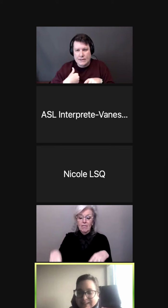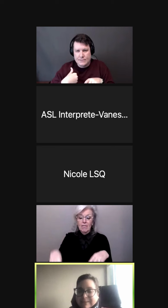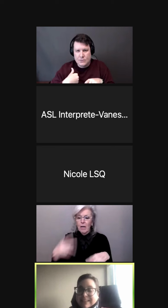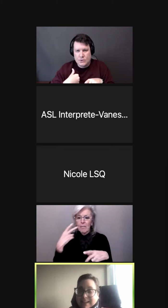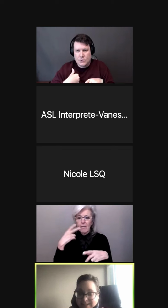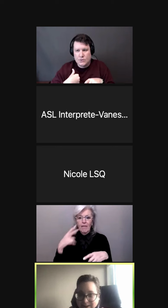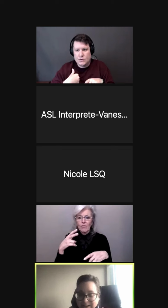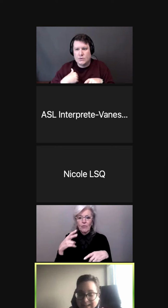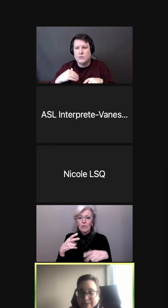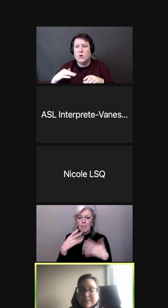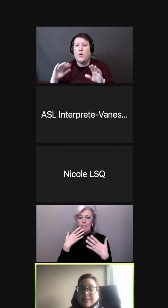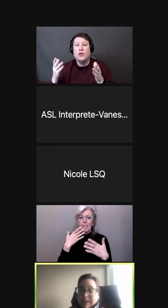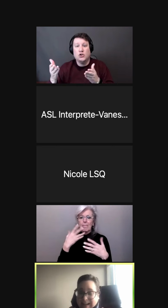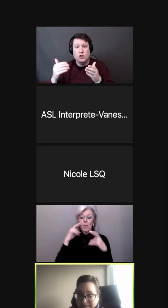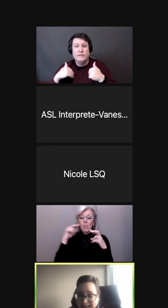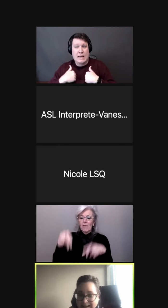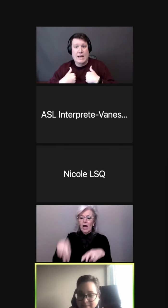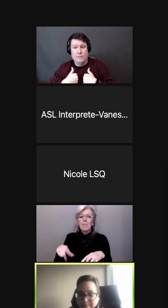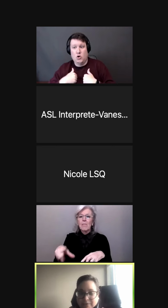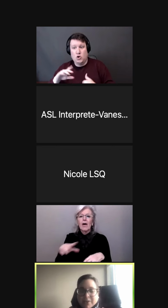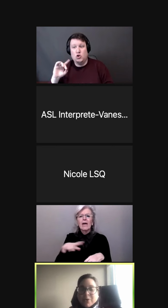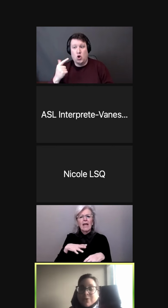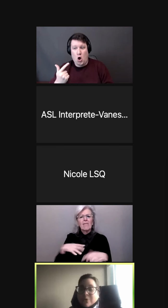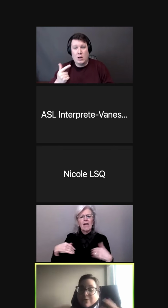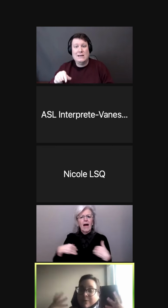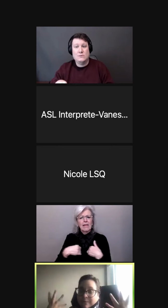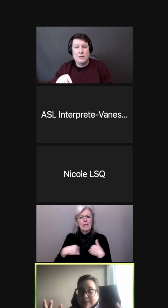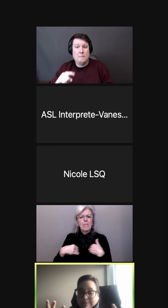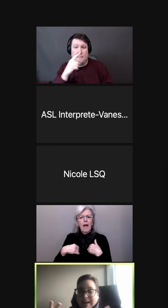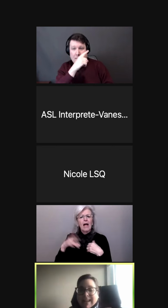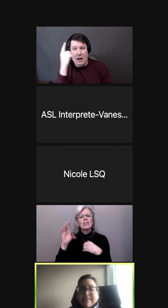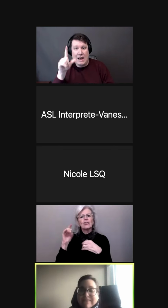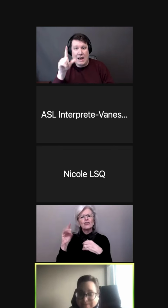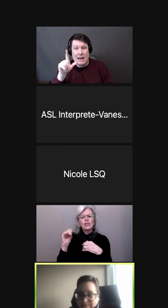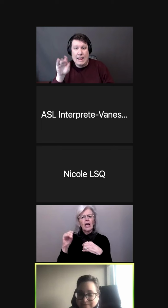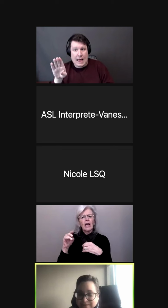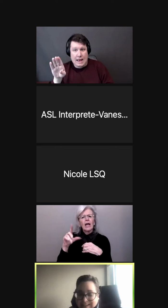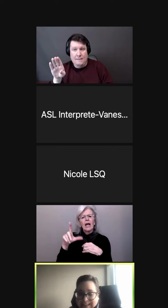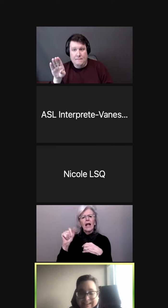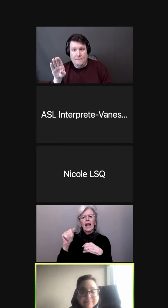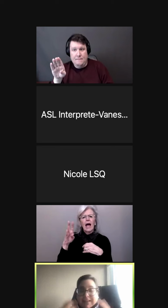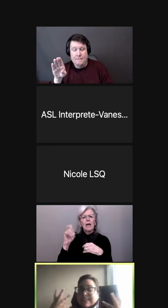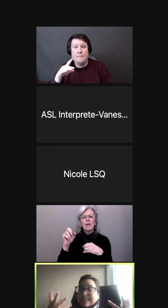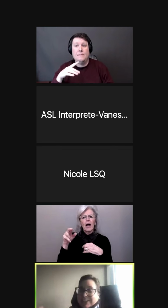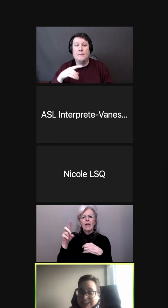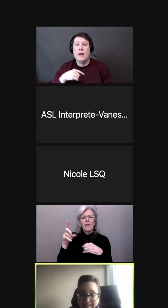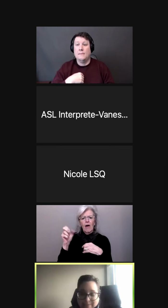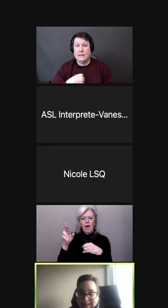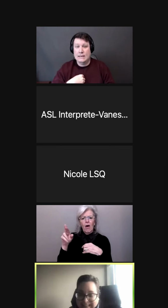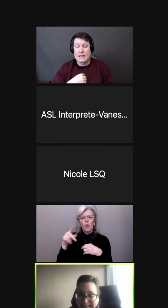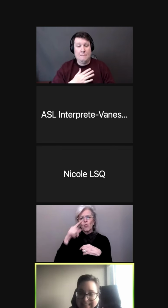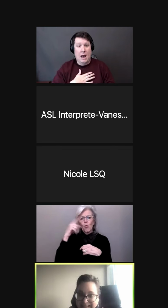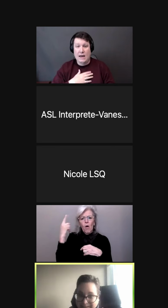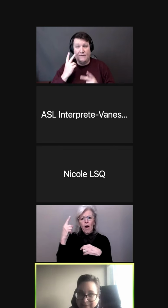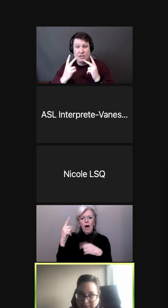ce n'est pas très bon et cet animal d'assistance était un chien, un labrador noir et